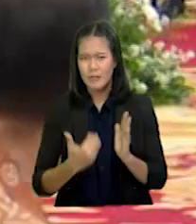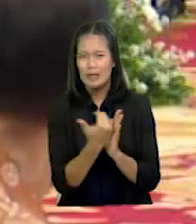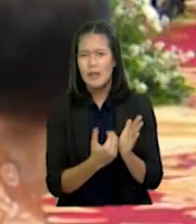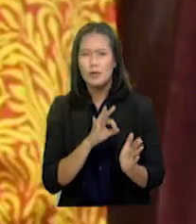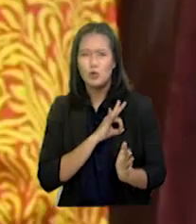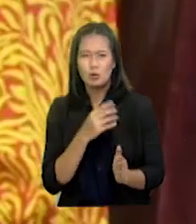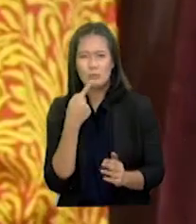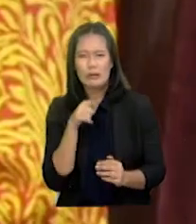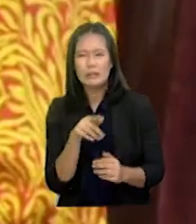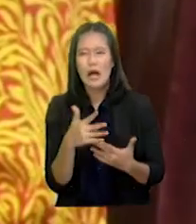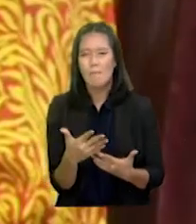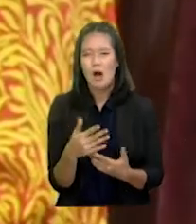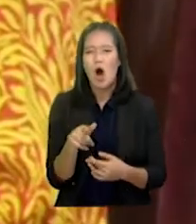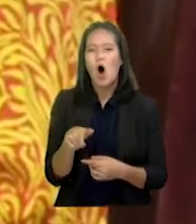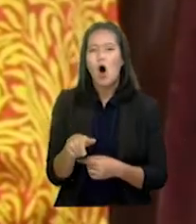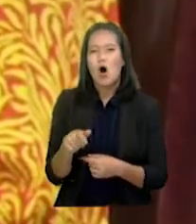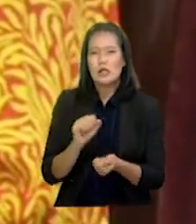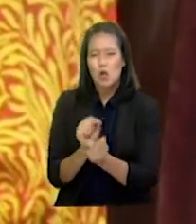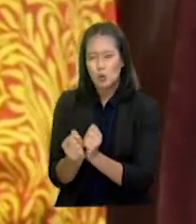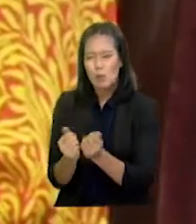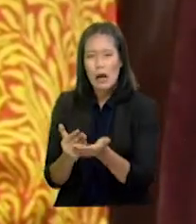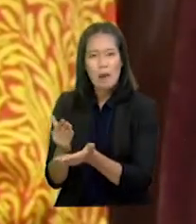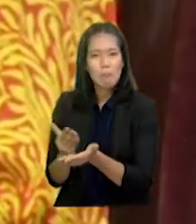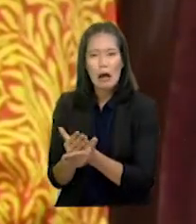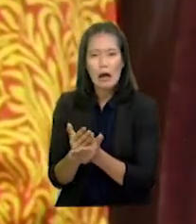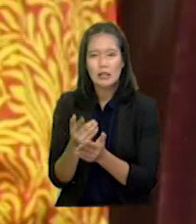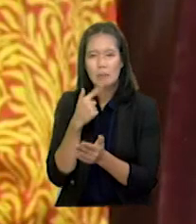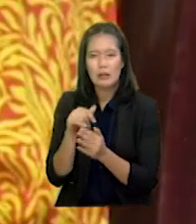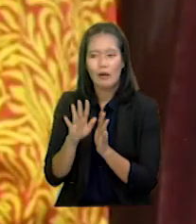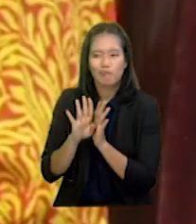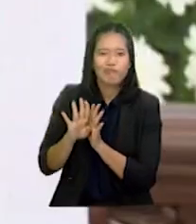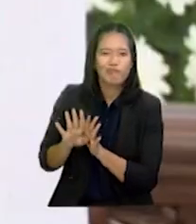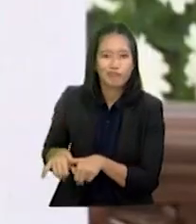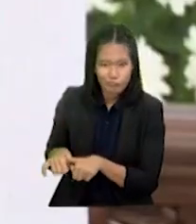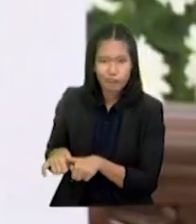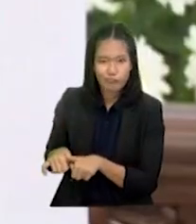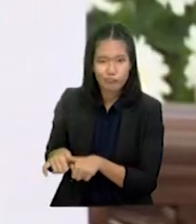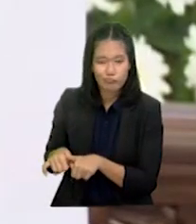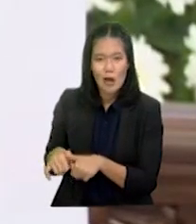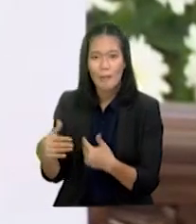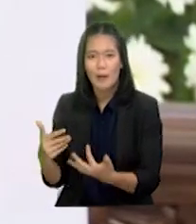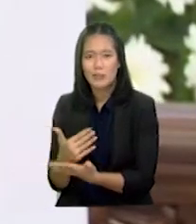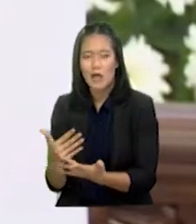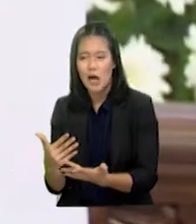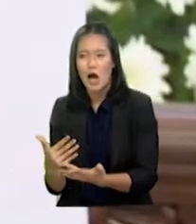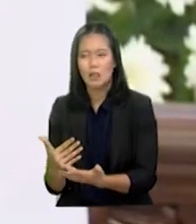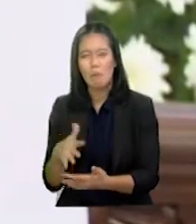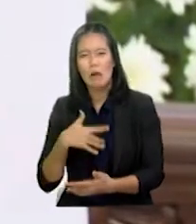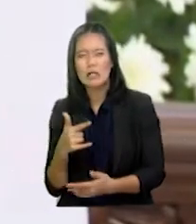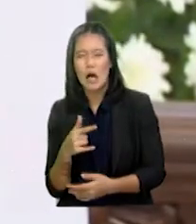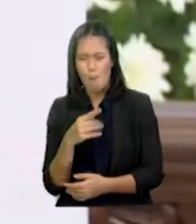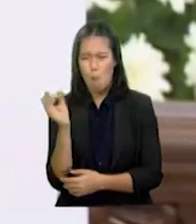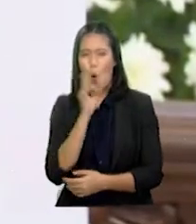sebagai pemutihan kolektif berbagai kasus pelanggaran HAM di masa lalu yang menghambat aspirasi korban dan publik dengan janji